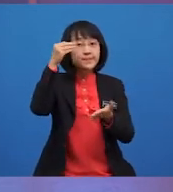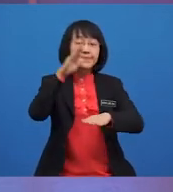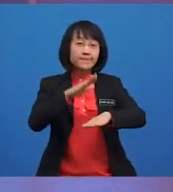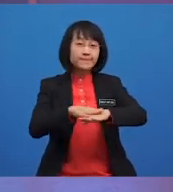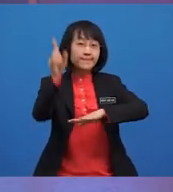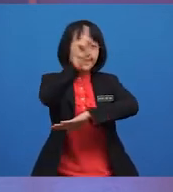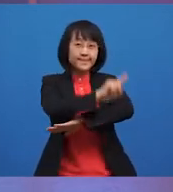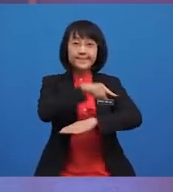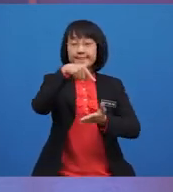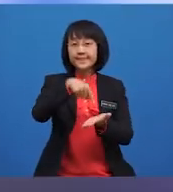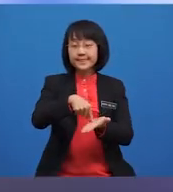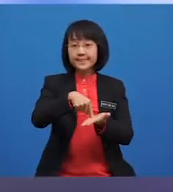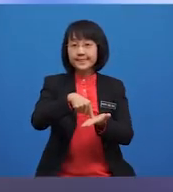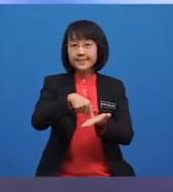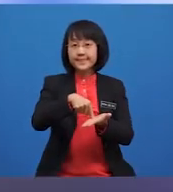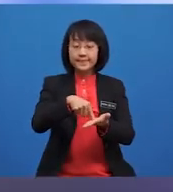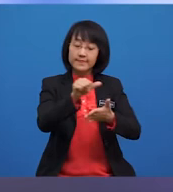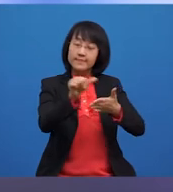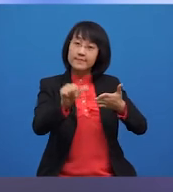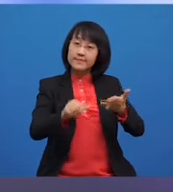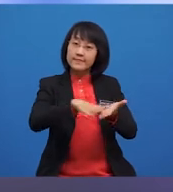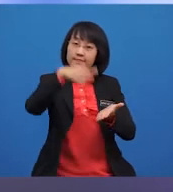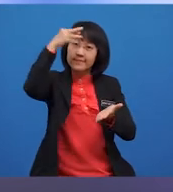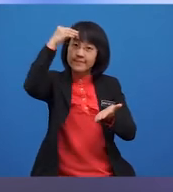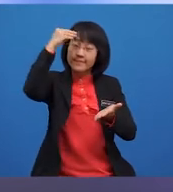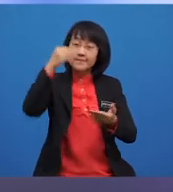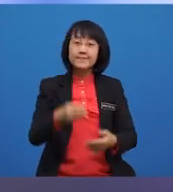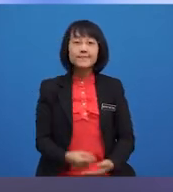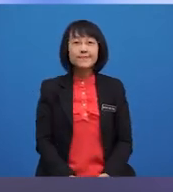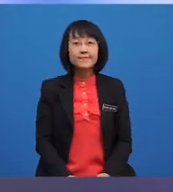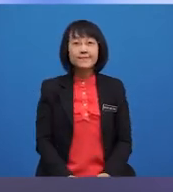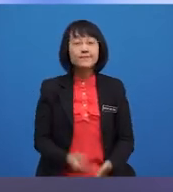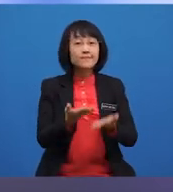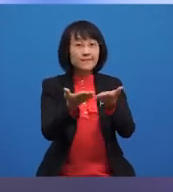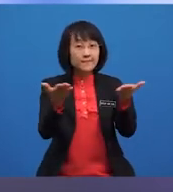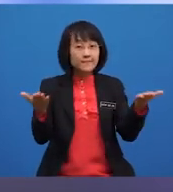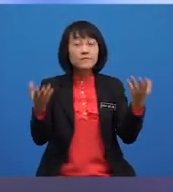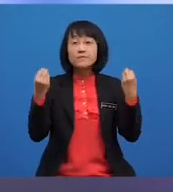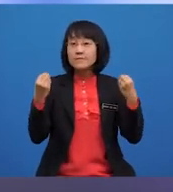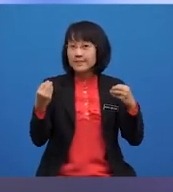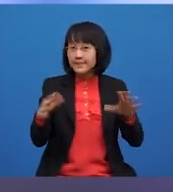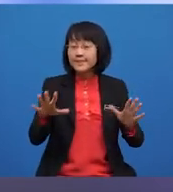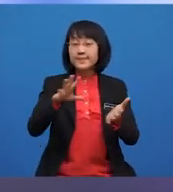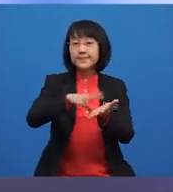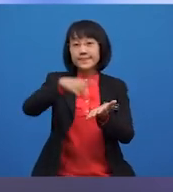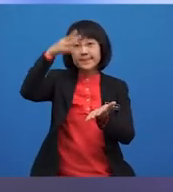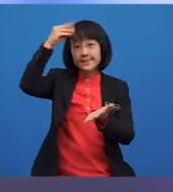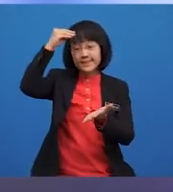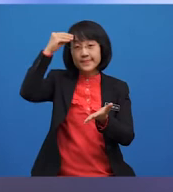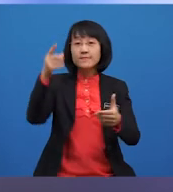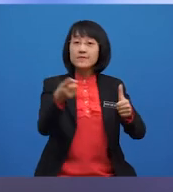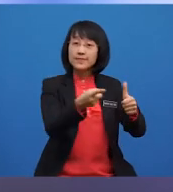pada kali ini. Di akhir pelajaran, sebenarnya kamu telah